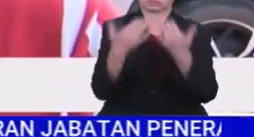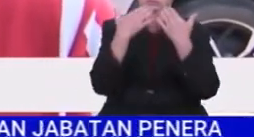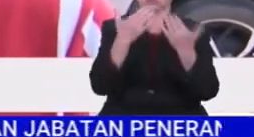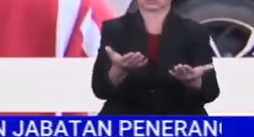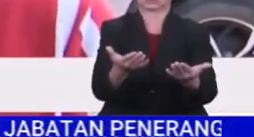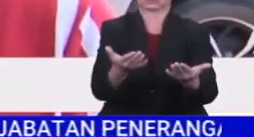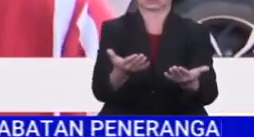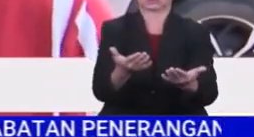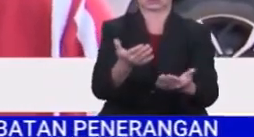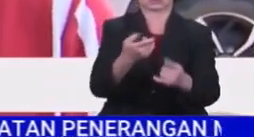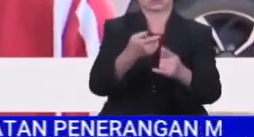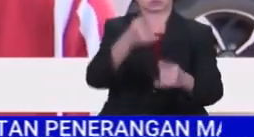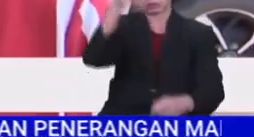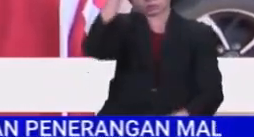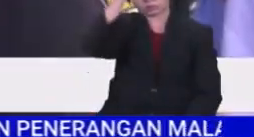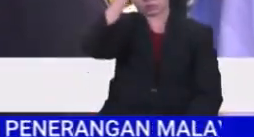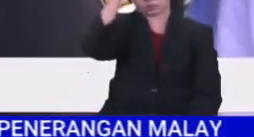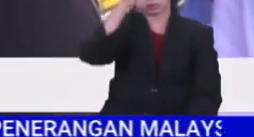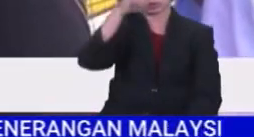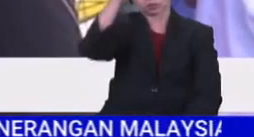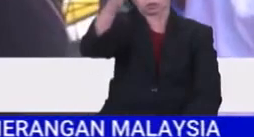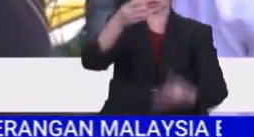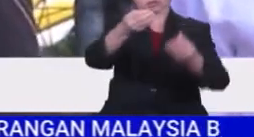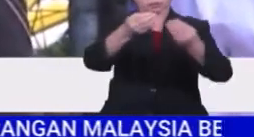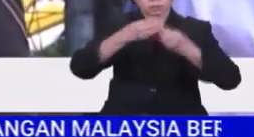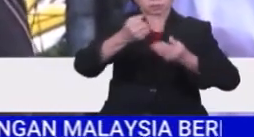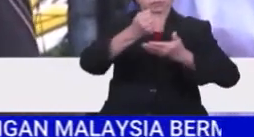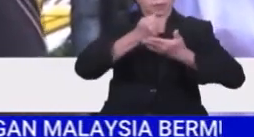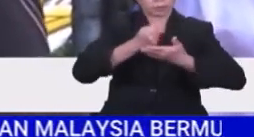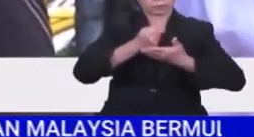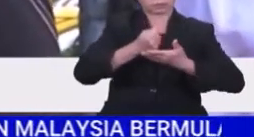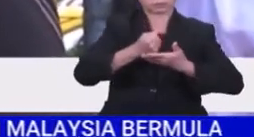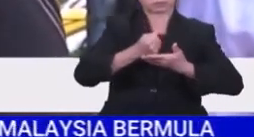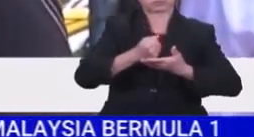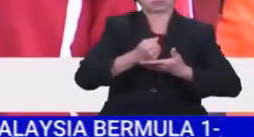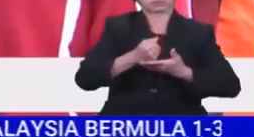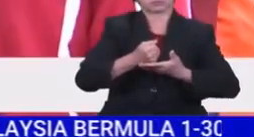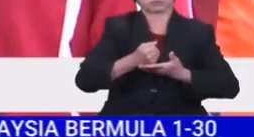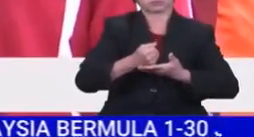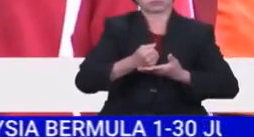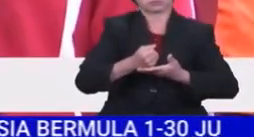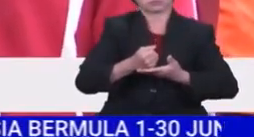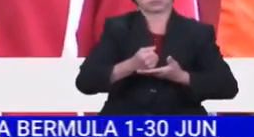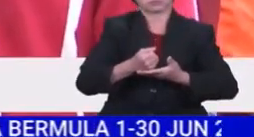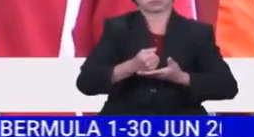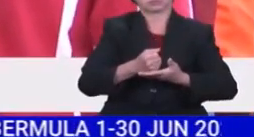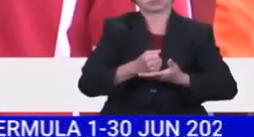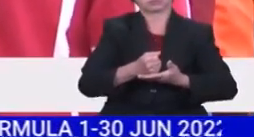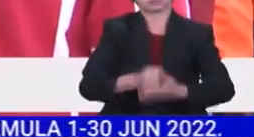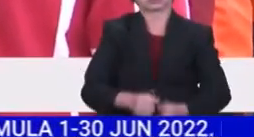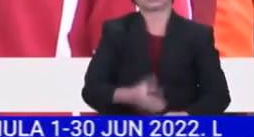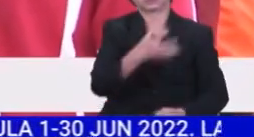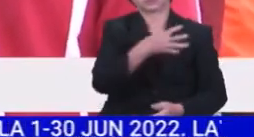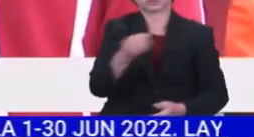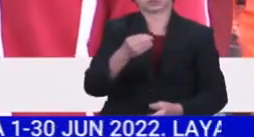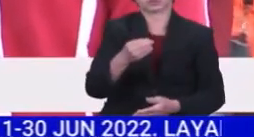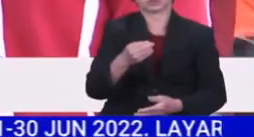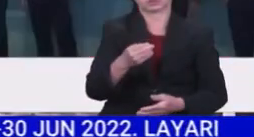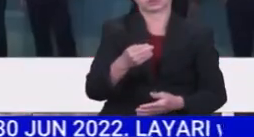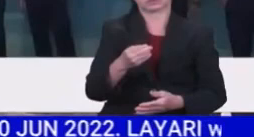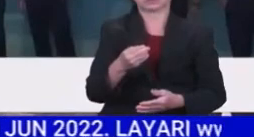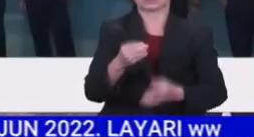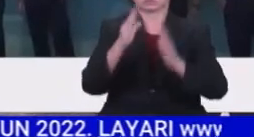belerang kerjaan yang akan memberi bantuan nanti nya menyusul dan badan-badan